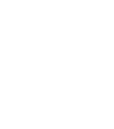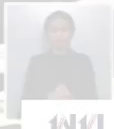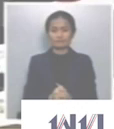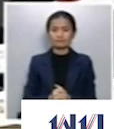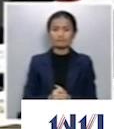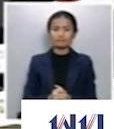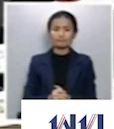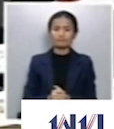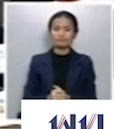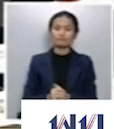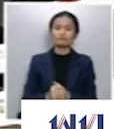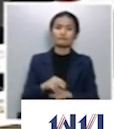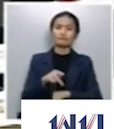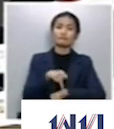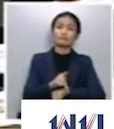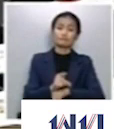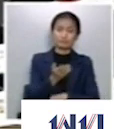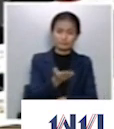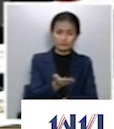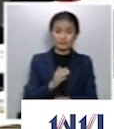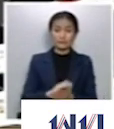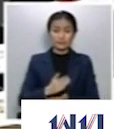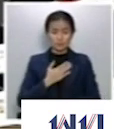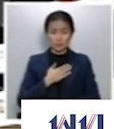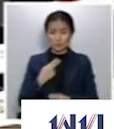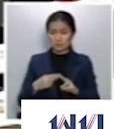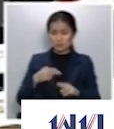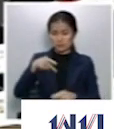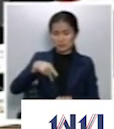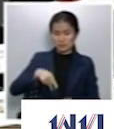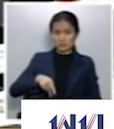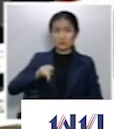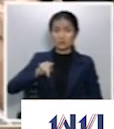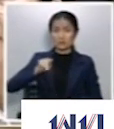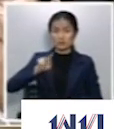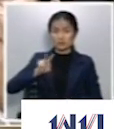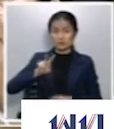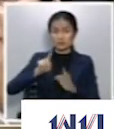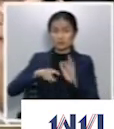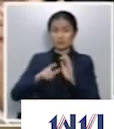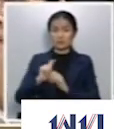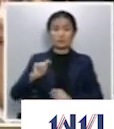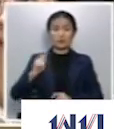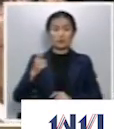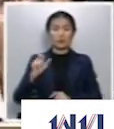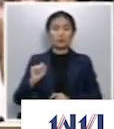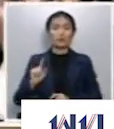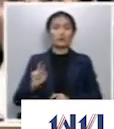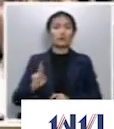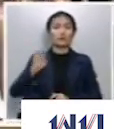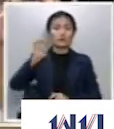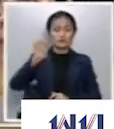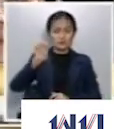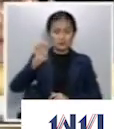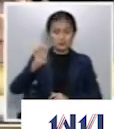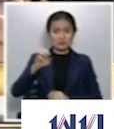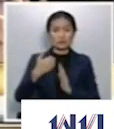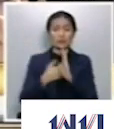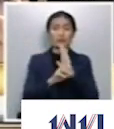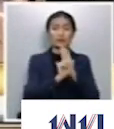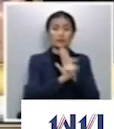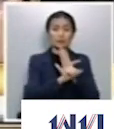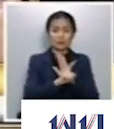ท่านประธานสภาที่เคารพคะนางผ่องศรีแซ่จึงศรีสะเกษเขต8พรรคเพื่อไทยคะ่ะท่านประธานคะขออนุญ